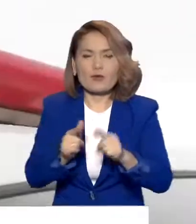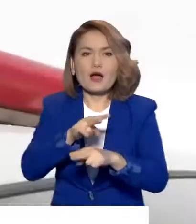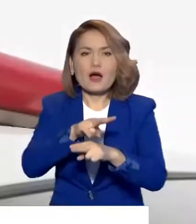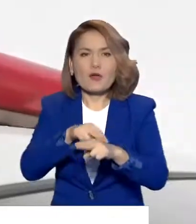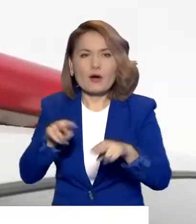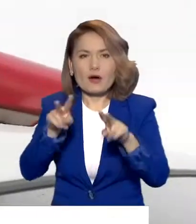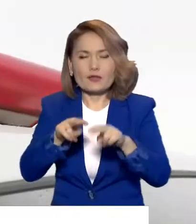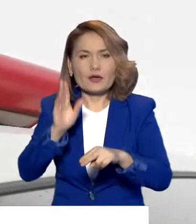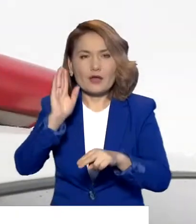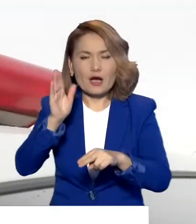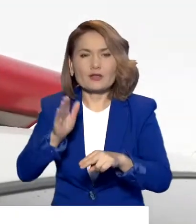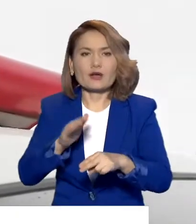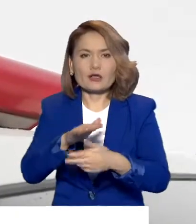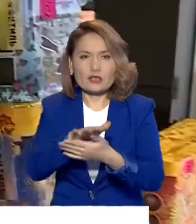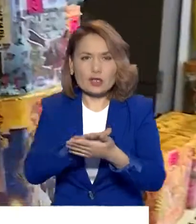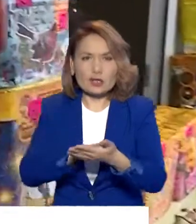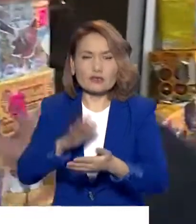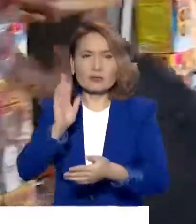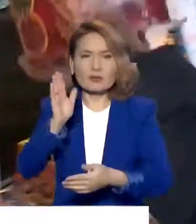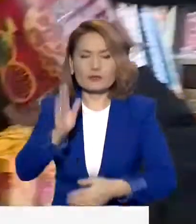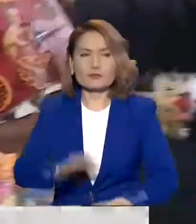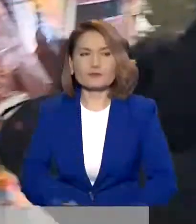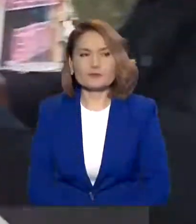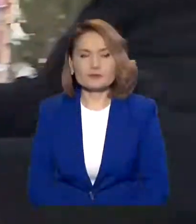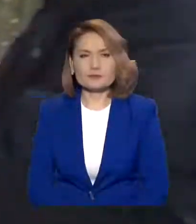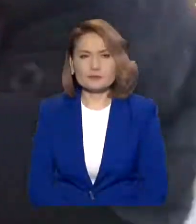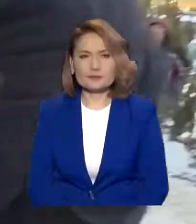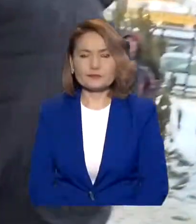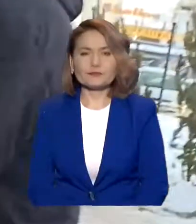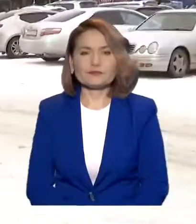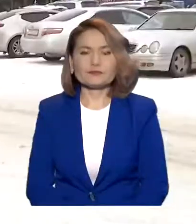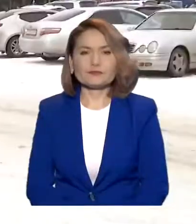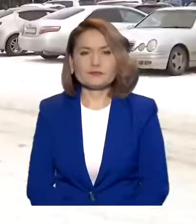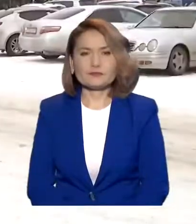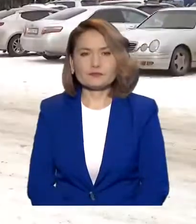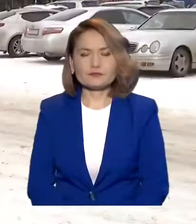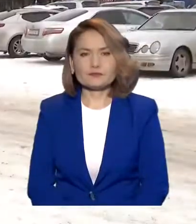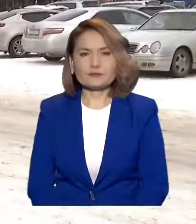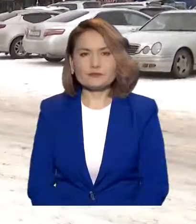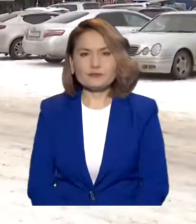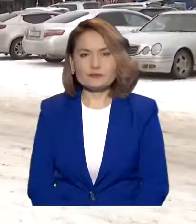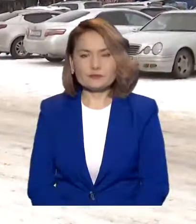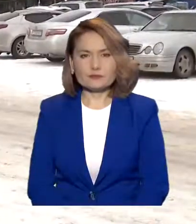шаралары алдағы уақытта да жалғасын табады. Ламбриан Тапузидис, Мақсат Тастембек, Қазақстан ұлттық телеарнасы.